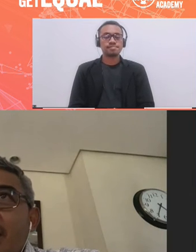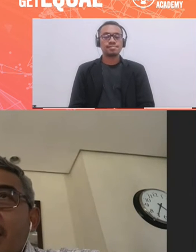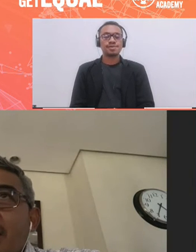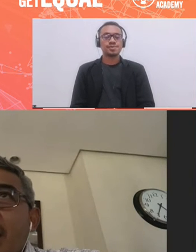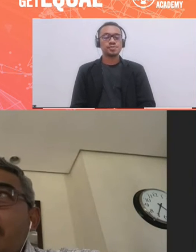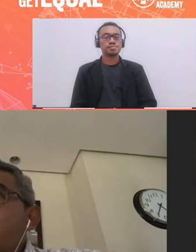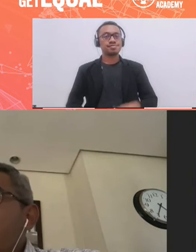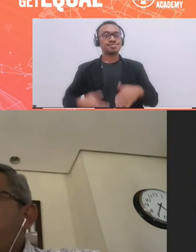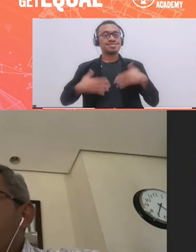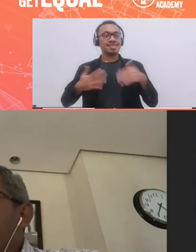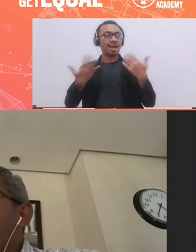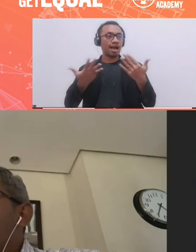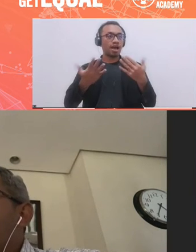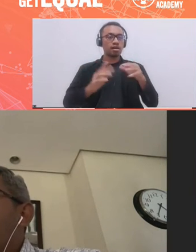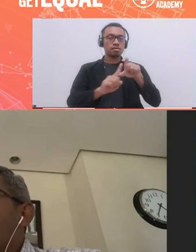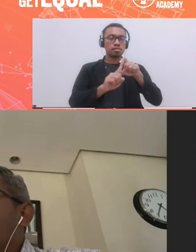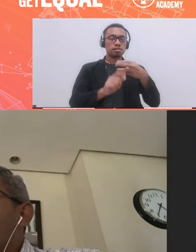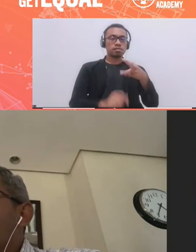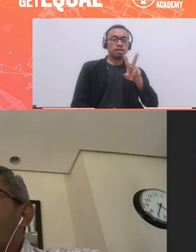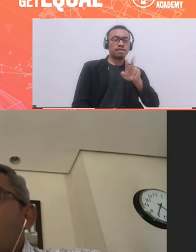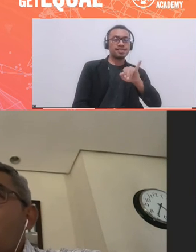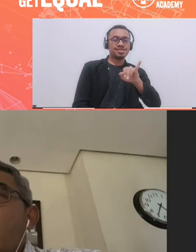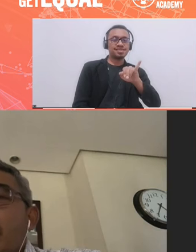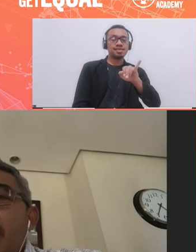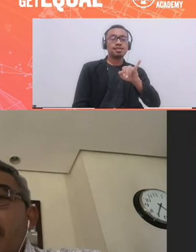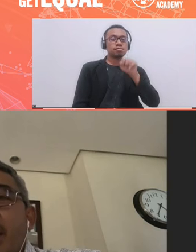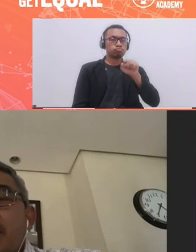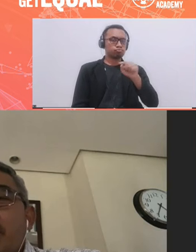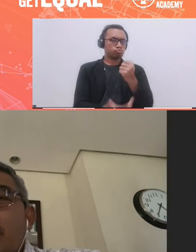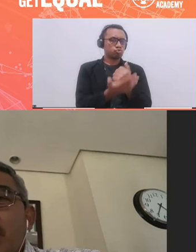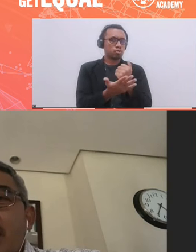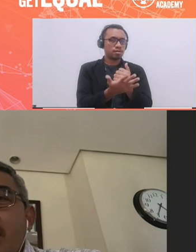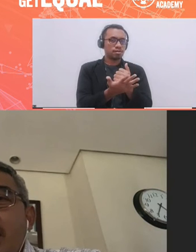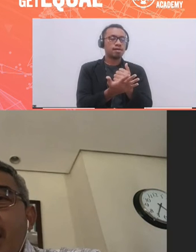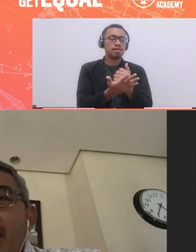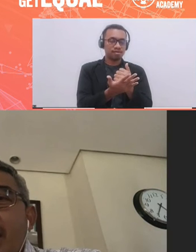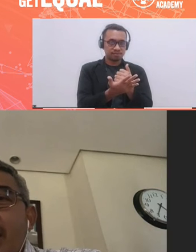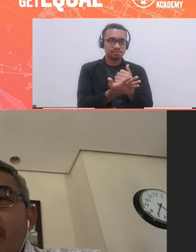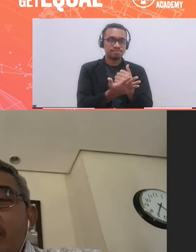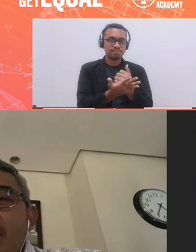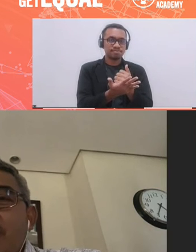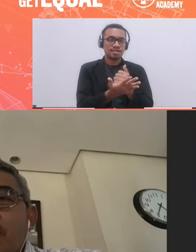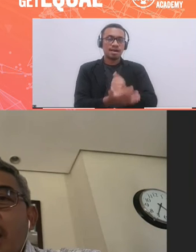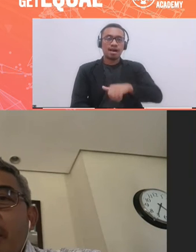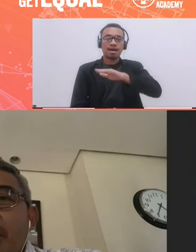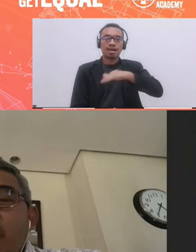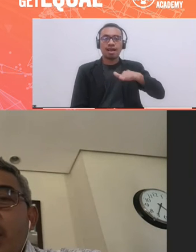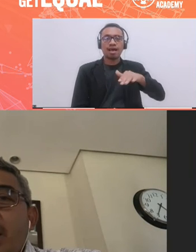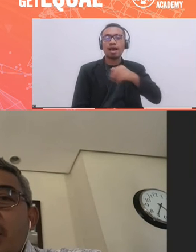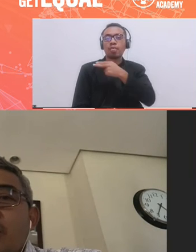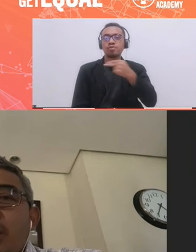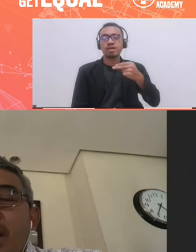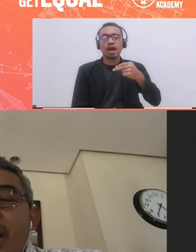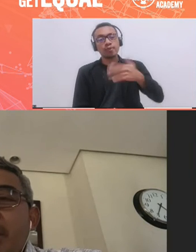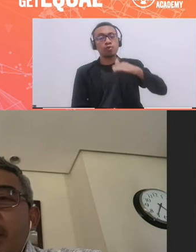yang telah menjadi bagian atau contoh dari bagaimana sebetulnya anak-anak Indonesia, khususnya anak